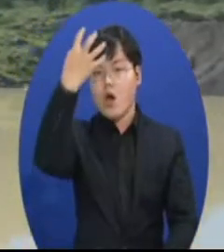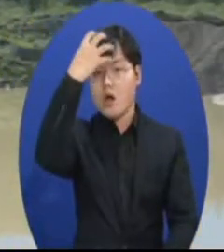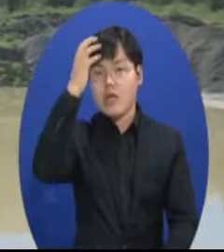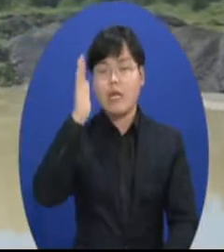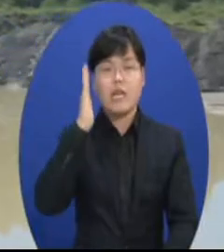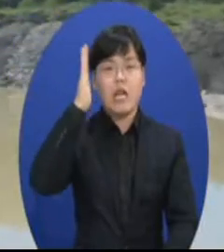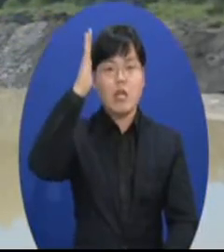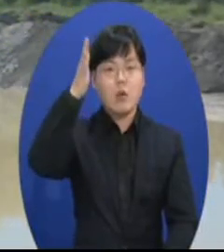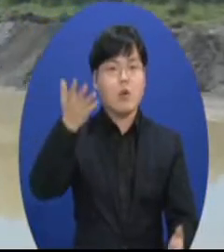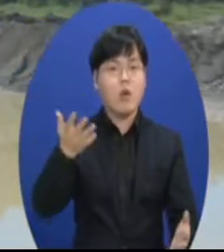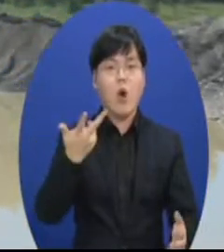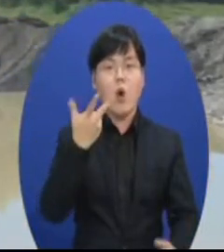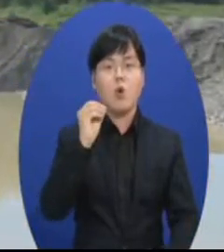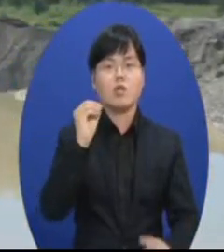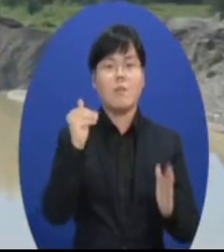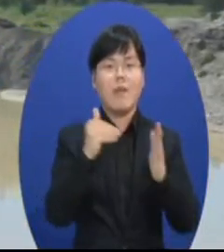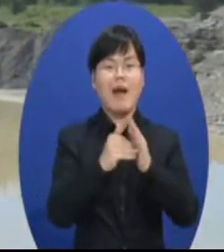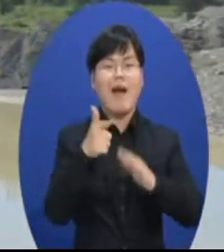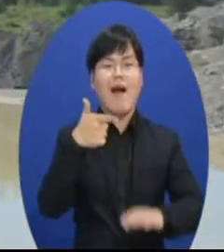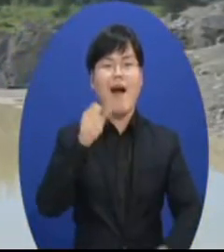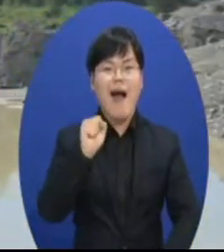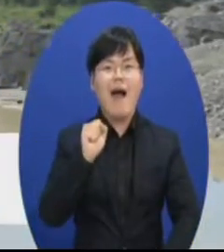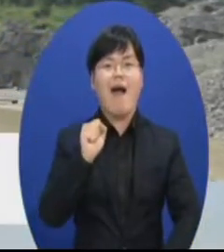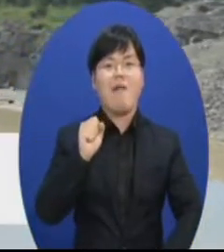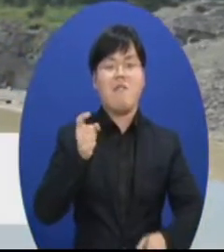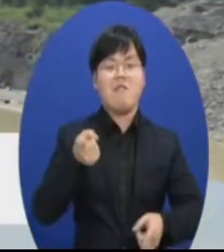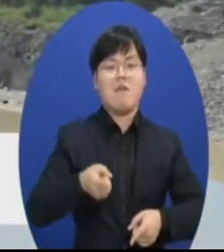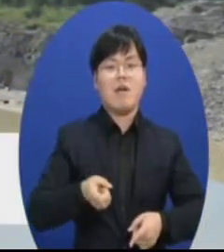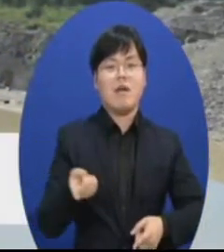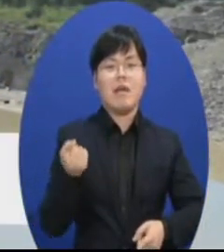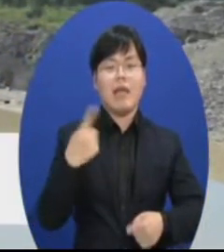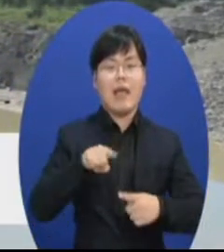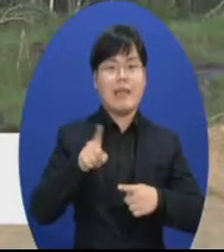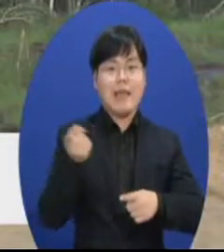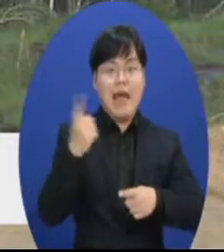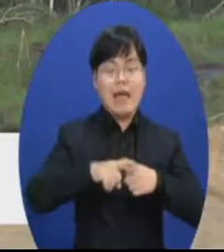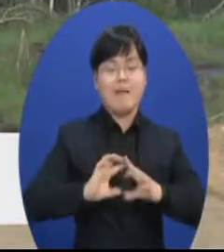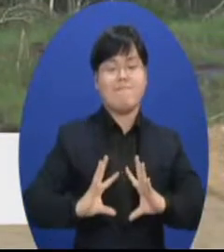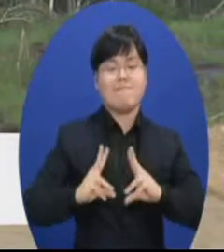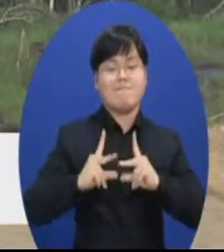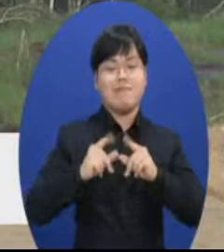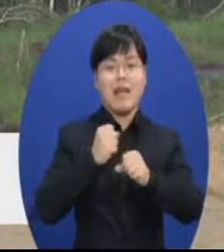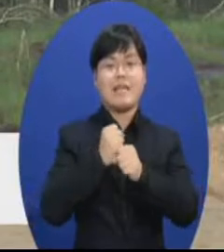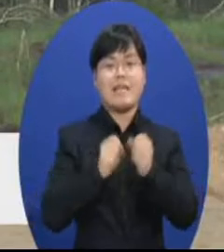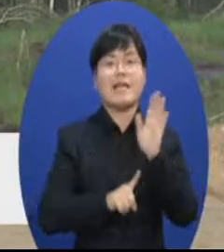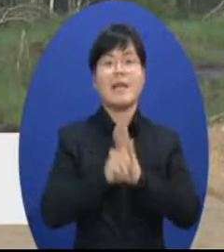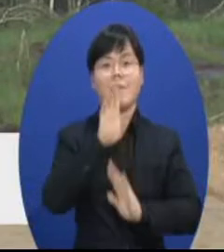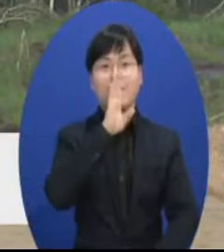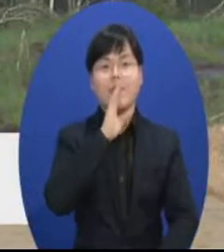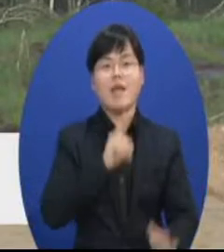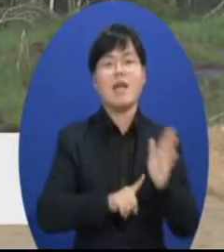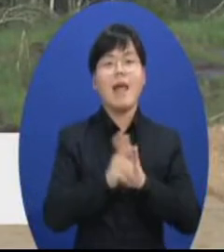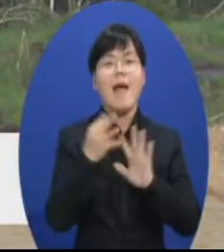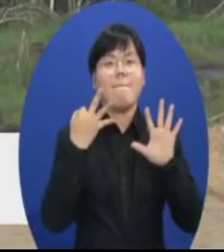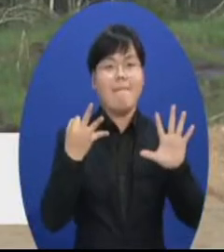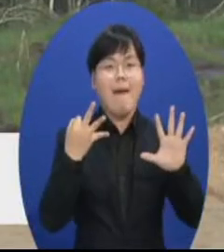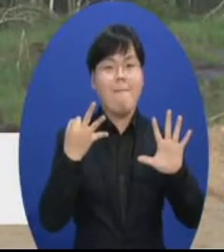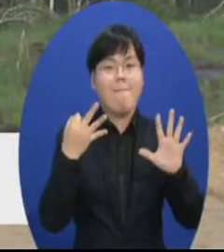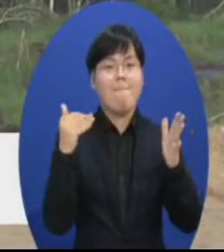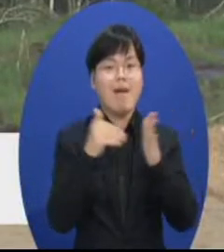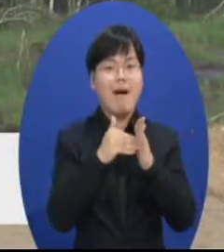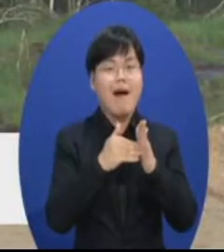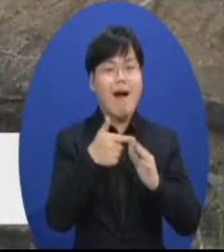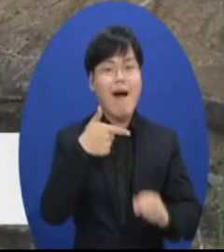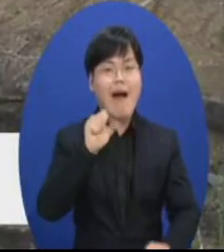Засгийн газар ирэх жилүүдэд 30 мянган га талбайд хийх ёстой нөхөн сэргээлтийг үе шаттайгаар эхлүүлнэ. Хамгийн ихний ээлжийн 8 мянган га нөхөн сэргээлтийн